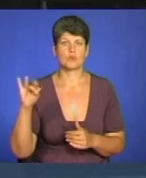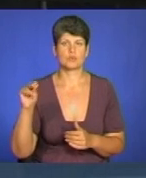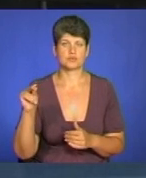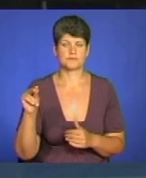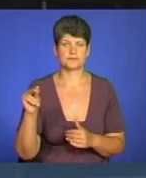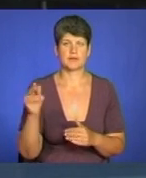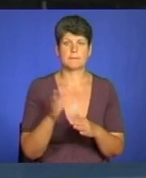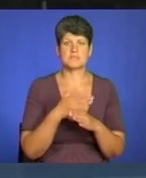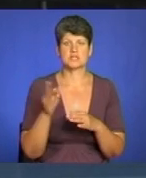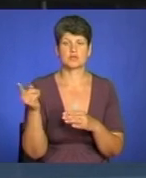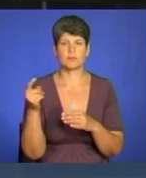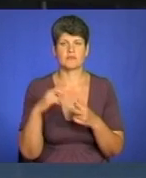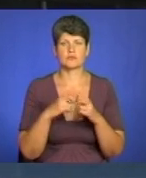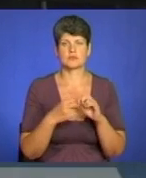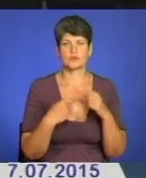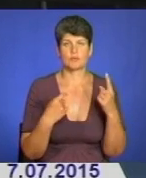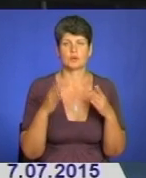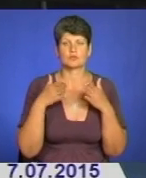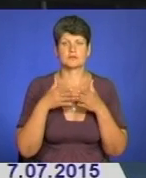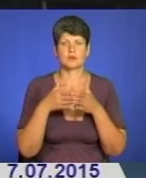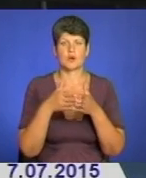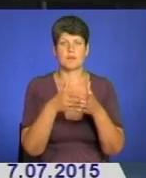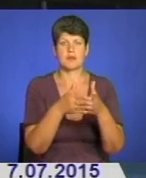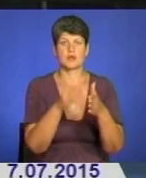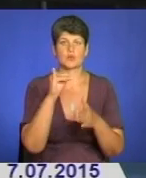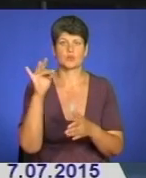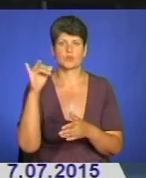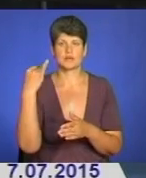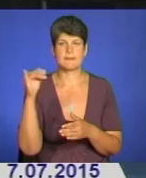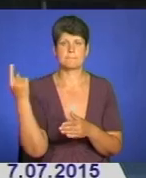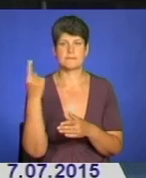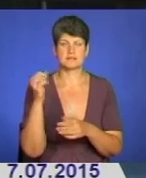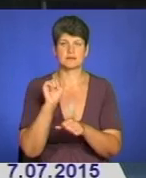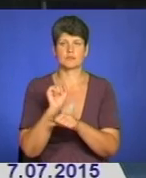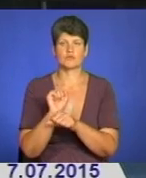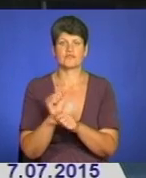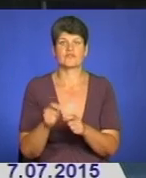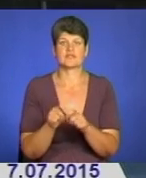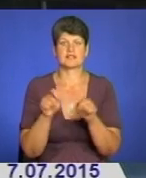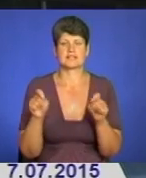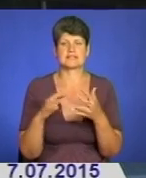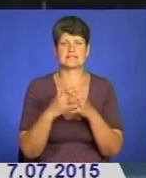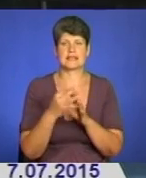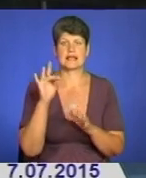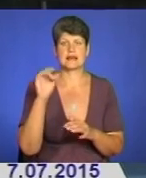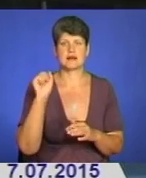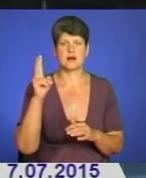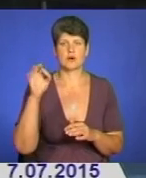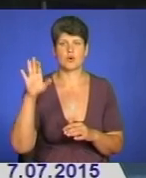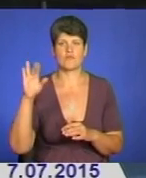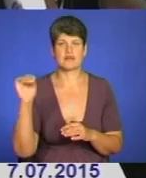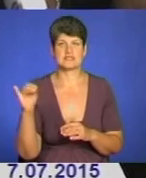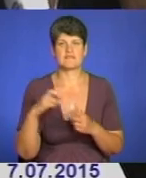Між Тернопільщиною та Франківщиною курсуватиме корабель «Юрій». Перший порт відкрили на Дністрі у селі Раковець Івано-Франківської